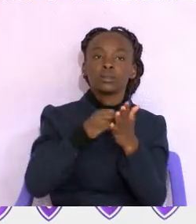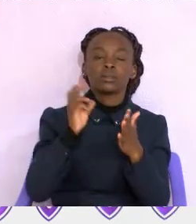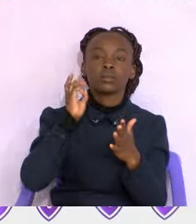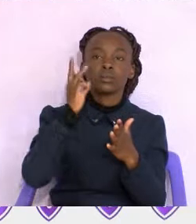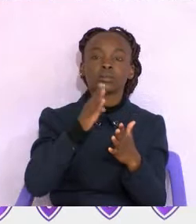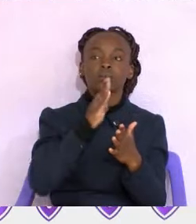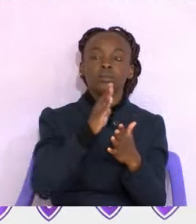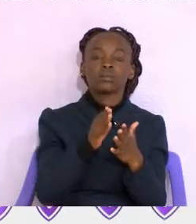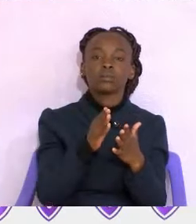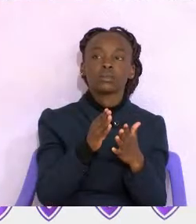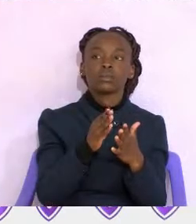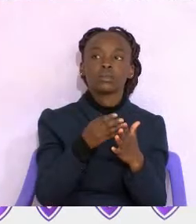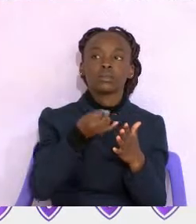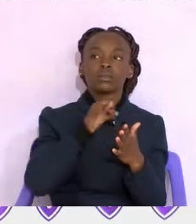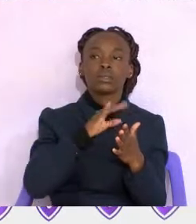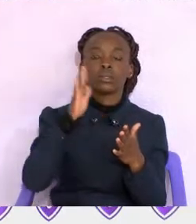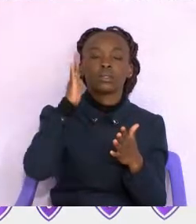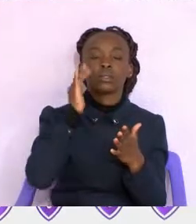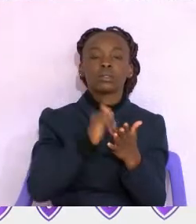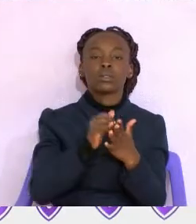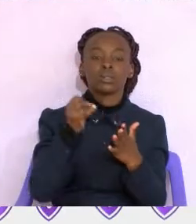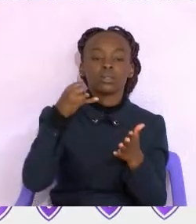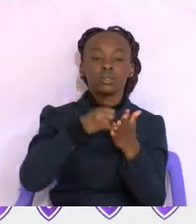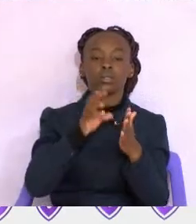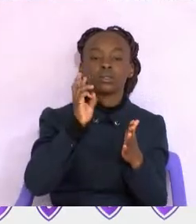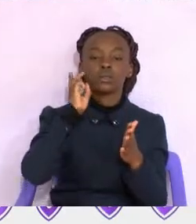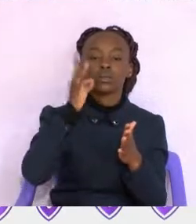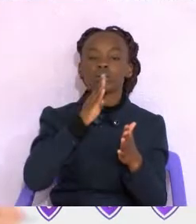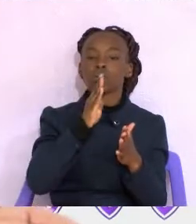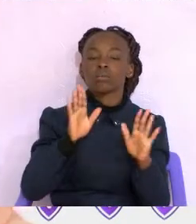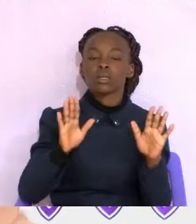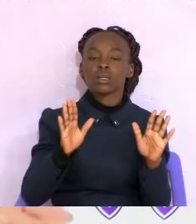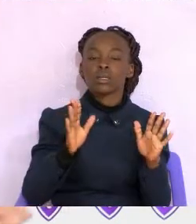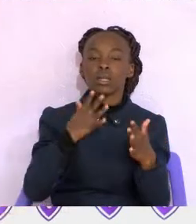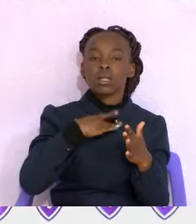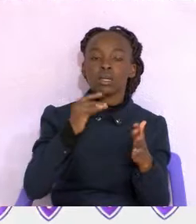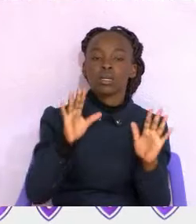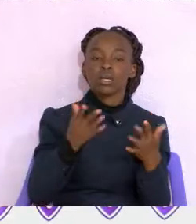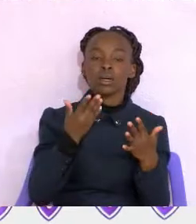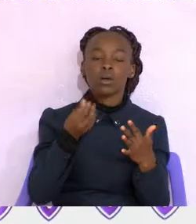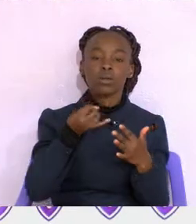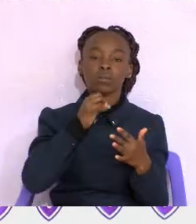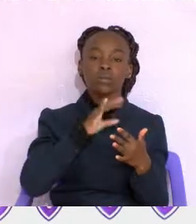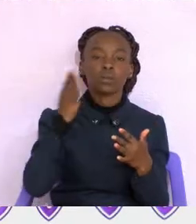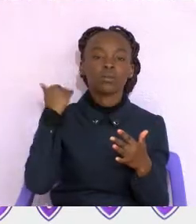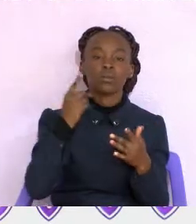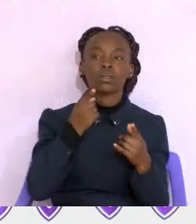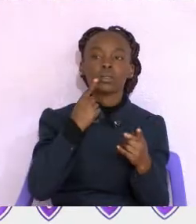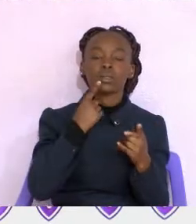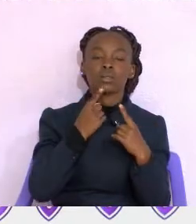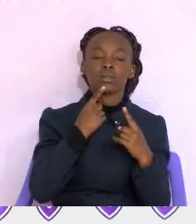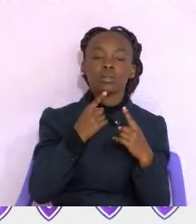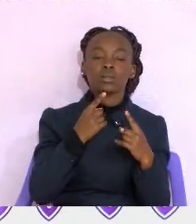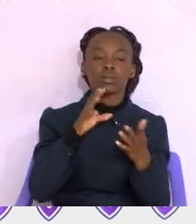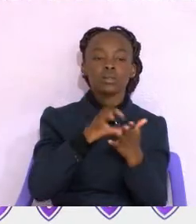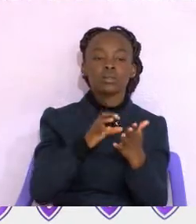Hallelujah. Anasema ninajua itakuwa kama vile niliambiwa. Wapendwa, majira ya hali ya